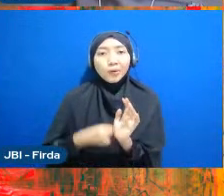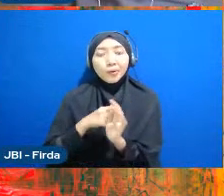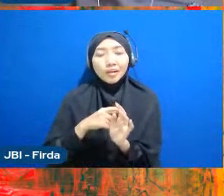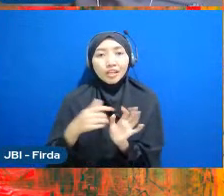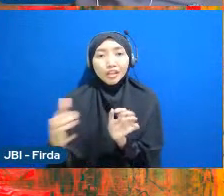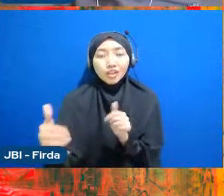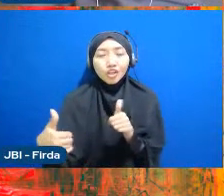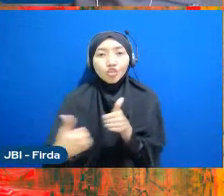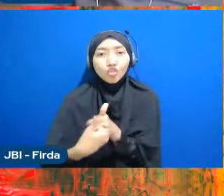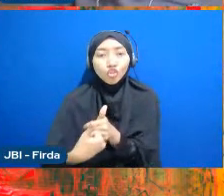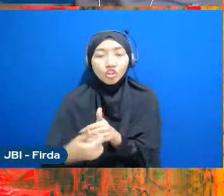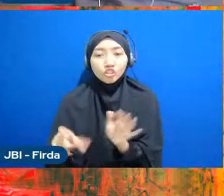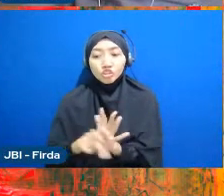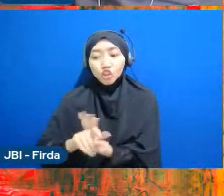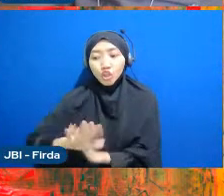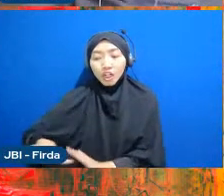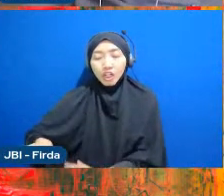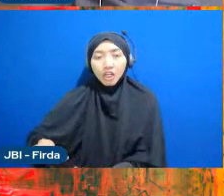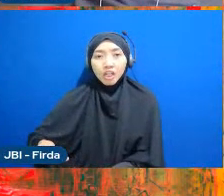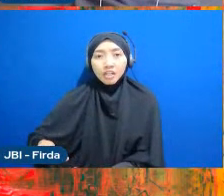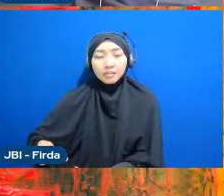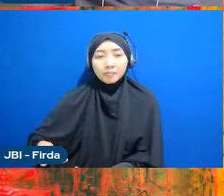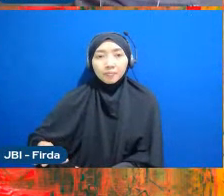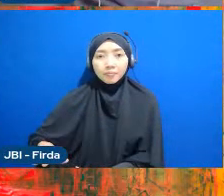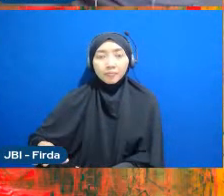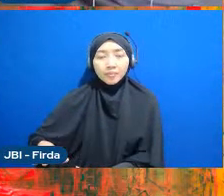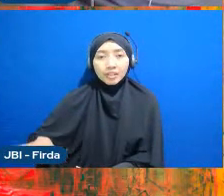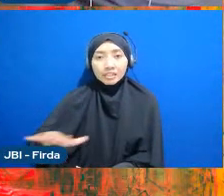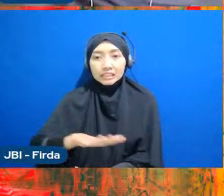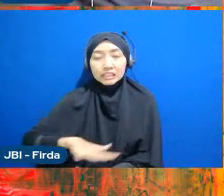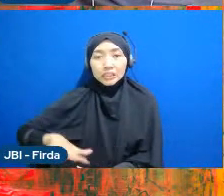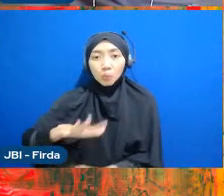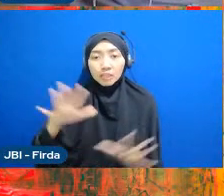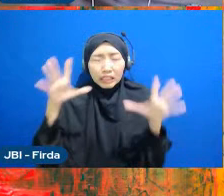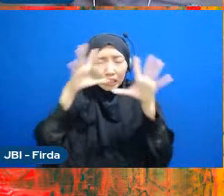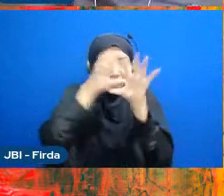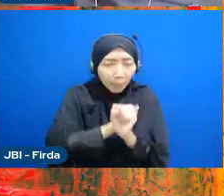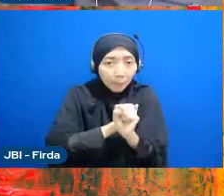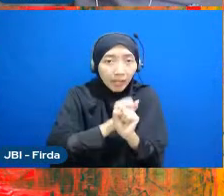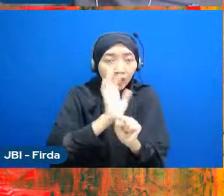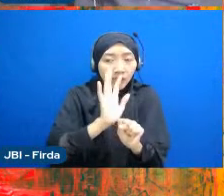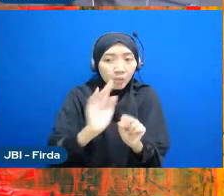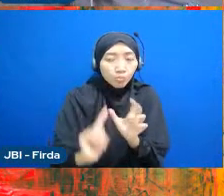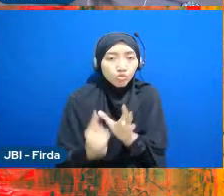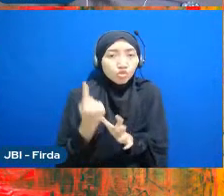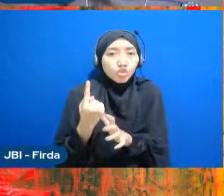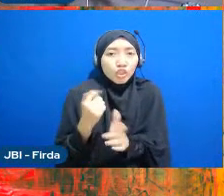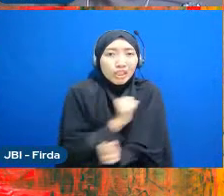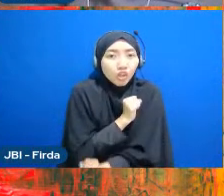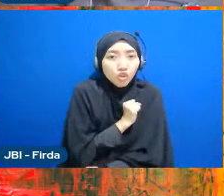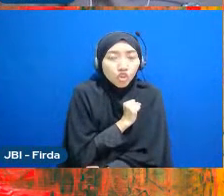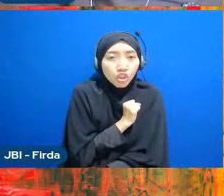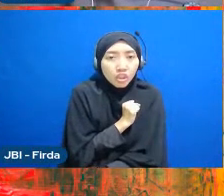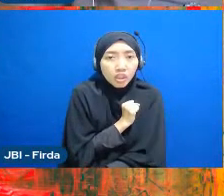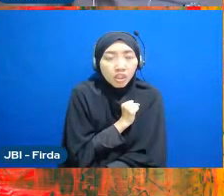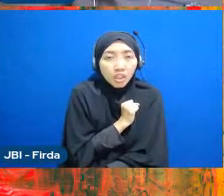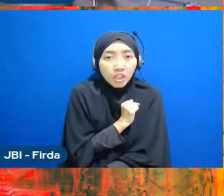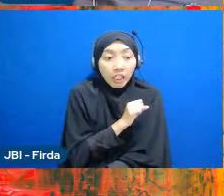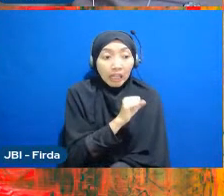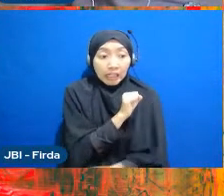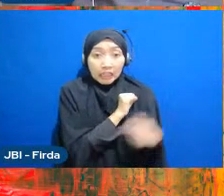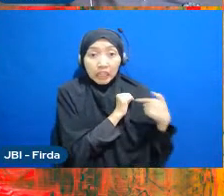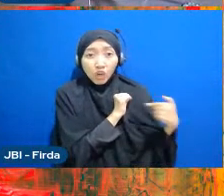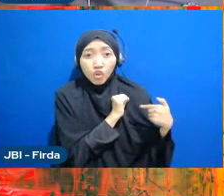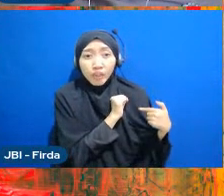Nah, contohnya anak-anak yang ketika dia berada dalam situasi yang gelap, itu akan memunculkan rasa takut. Rasa takut itu